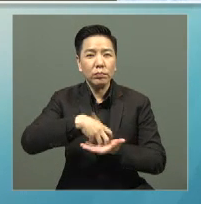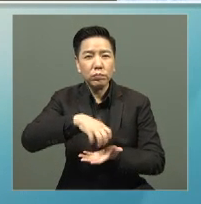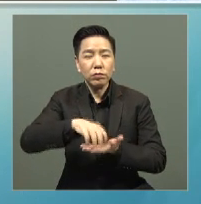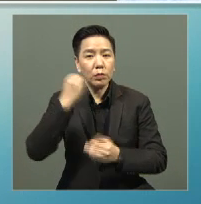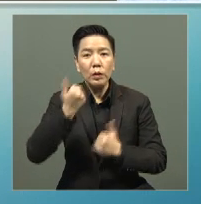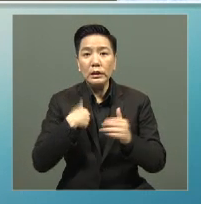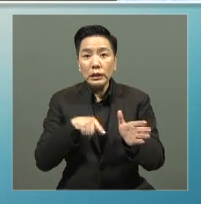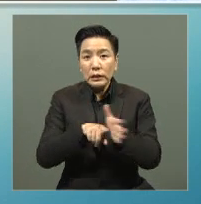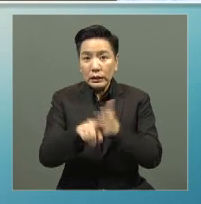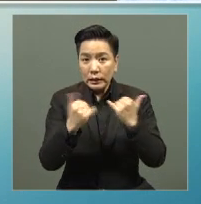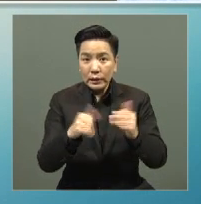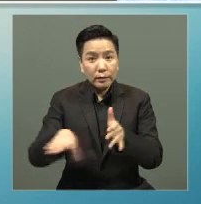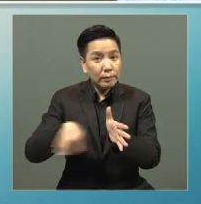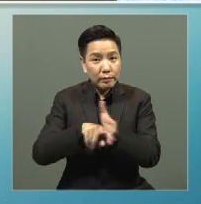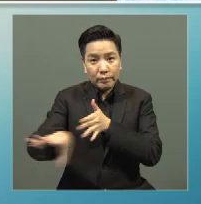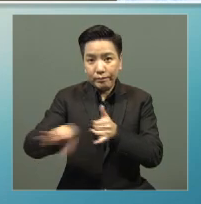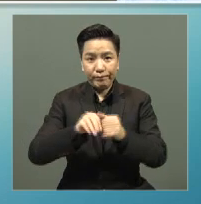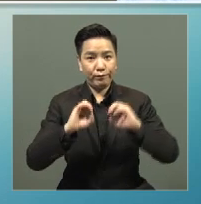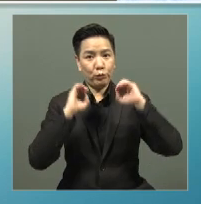ค่ะวันนี้มีข่าวดีครับเป็นวันแรกของการรายงานที่ที่มีการติดเชื้อ0